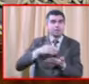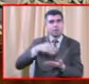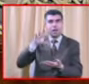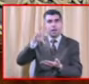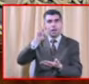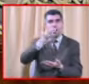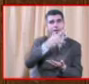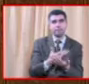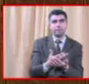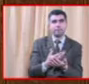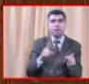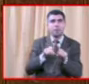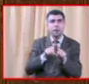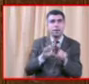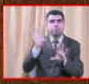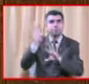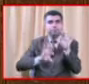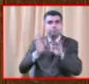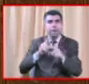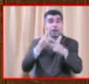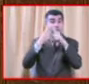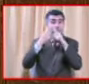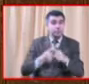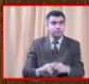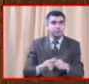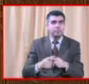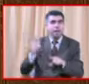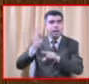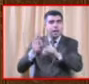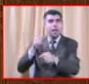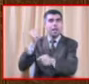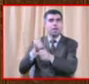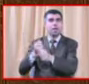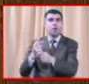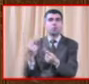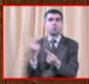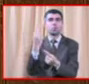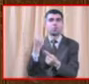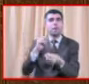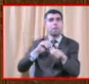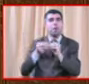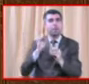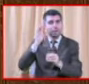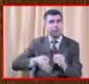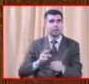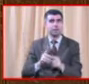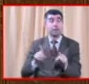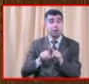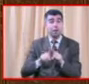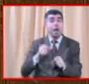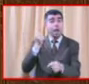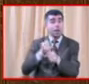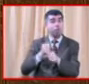كتعلق بالموارد المالية وكذلك الموارد البشرية. الوزارة قامت بجهود أساسي ويعني وجبار في هذا